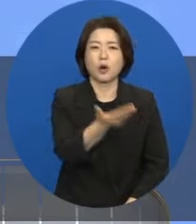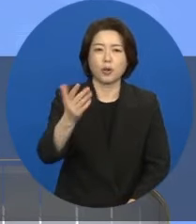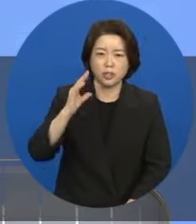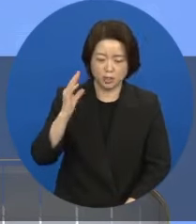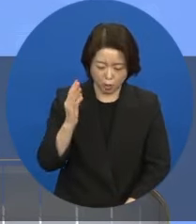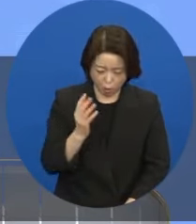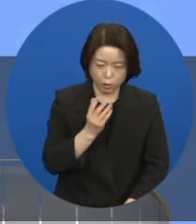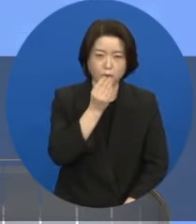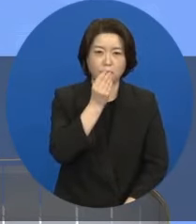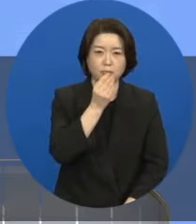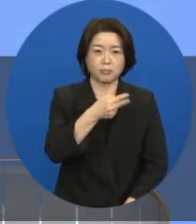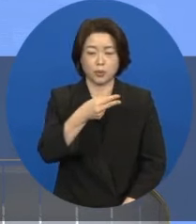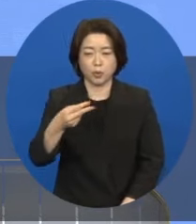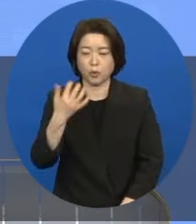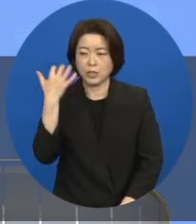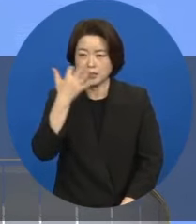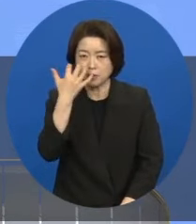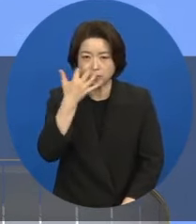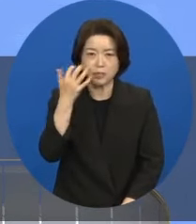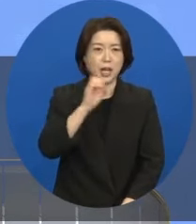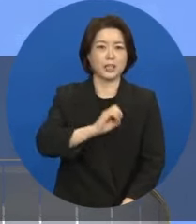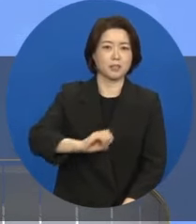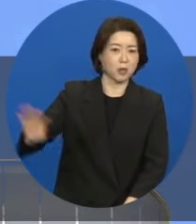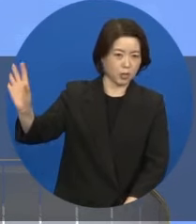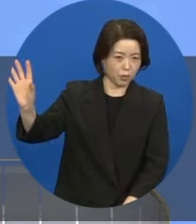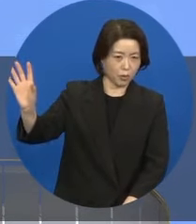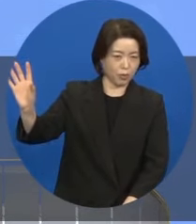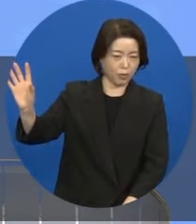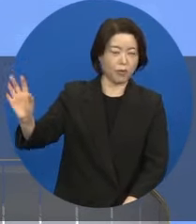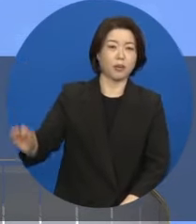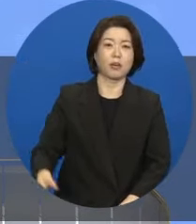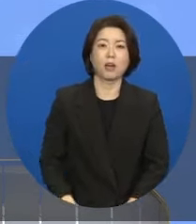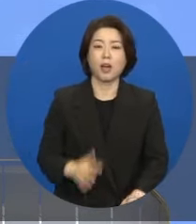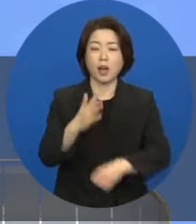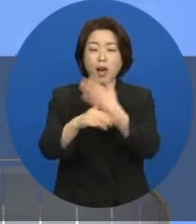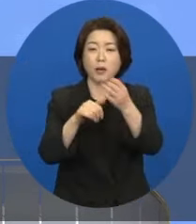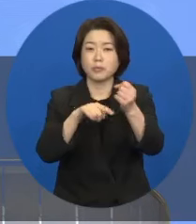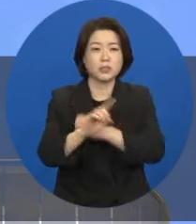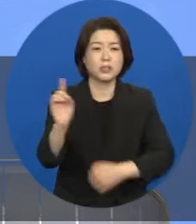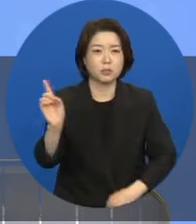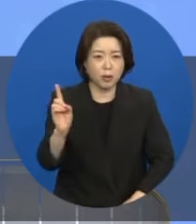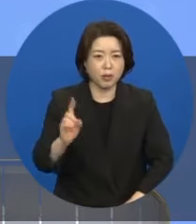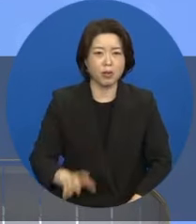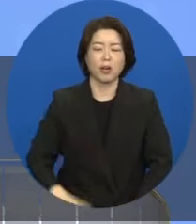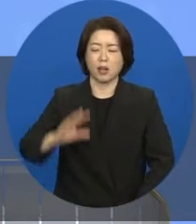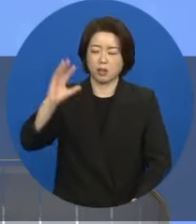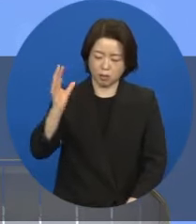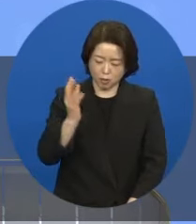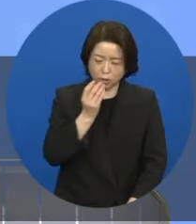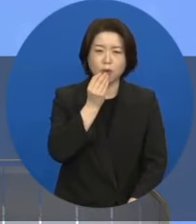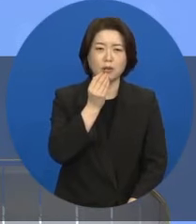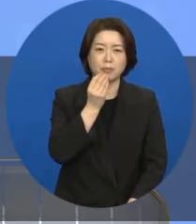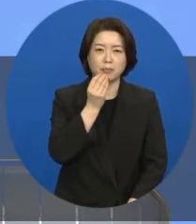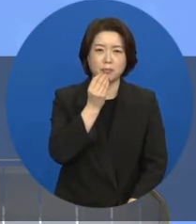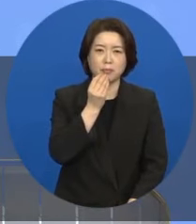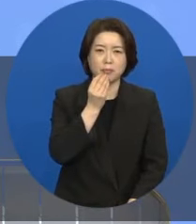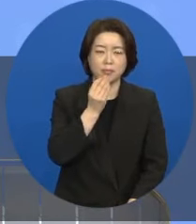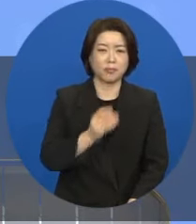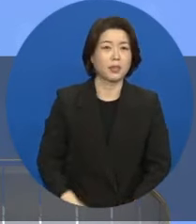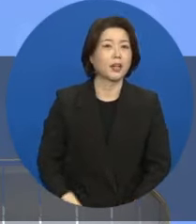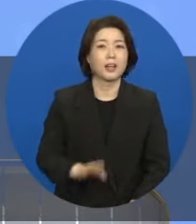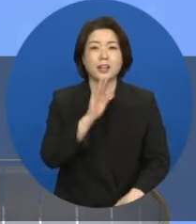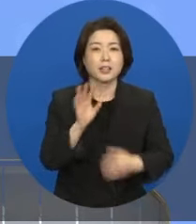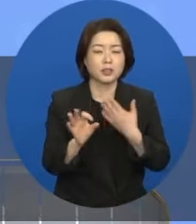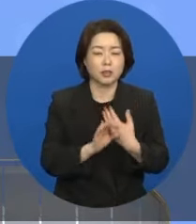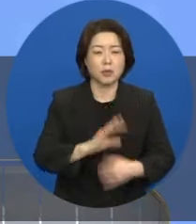너희의 거룩함이라 곧 음란을 버리고 자 하나님의 뜻이 무엇이라고 거룩함이라 했습니다 자 그러면